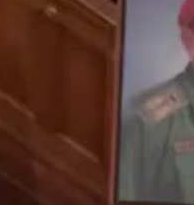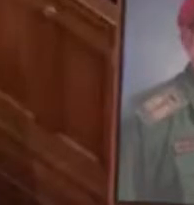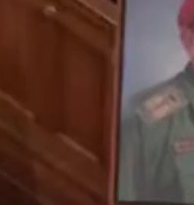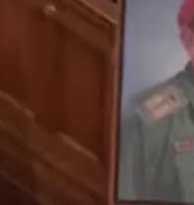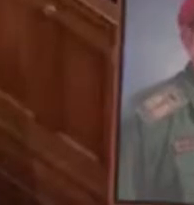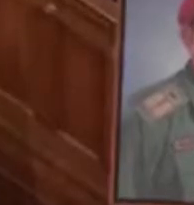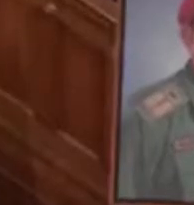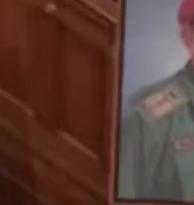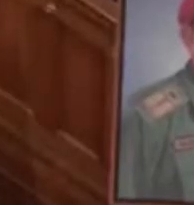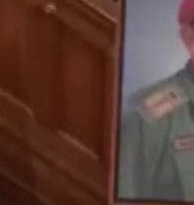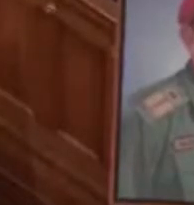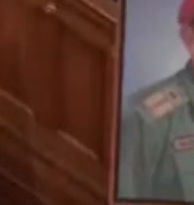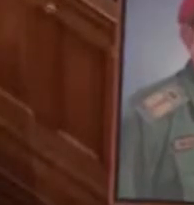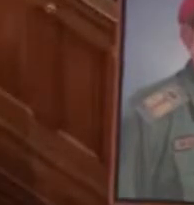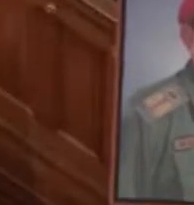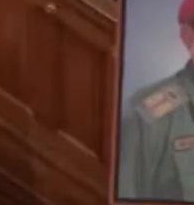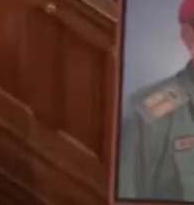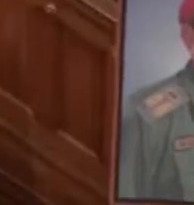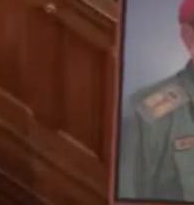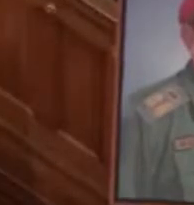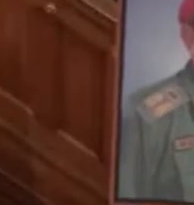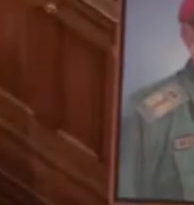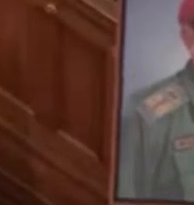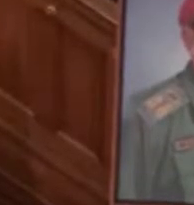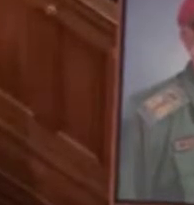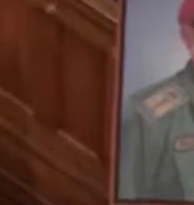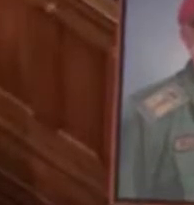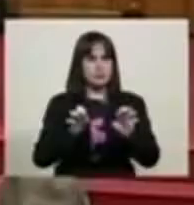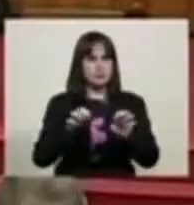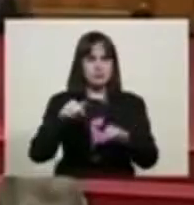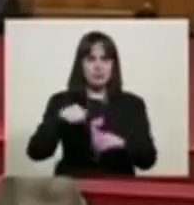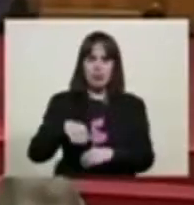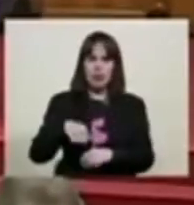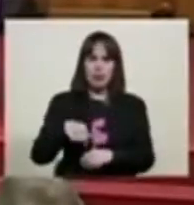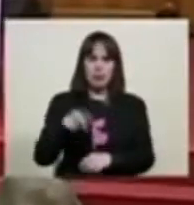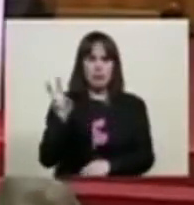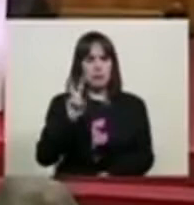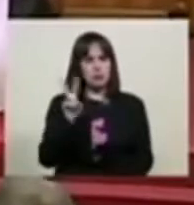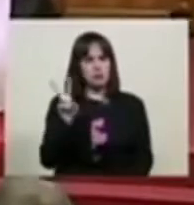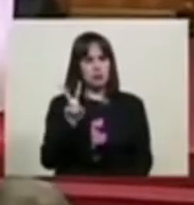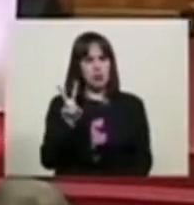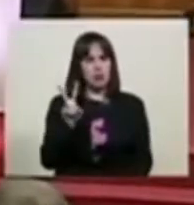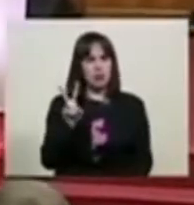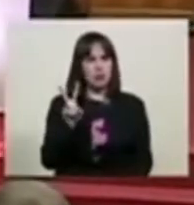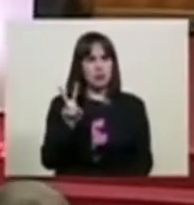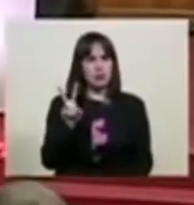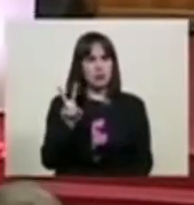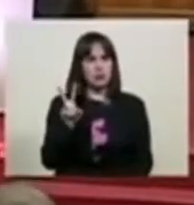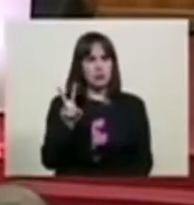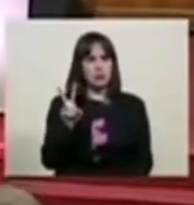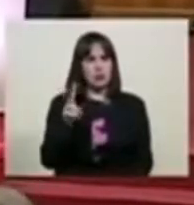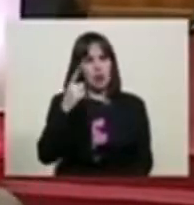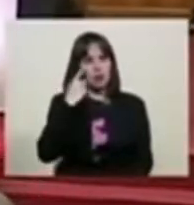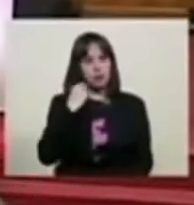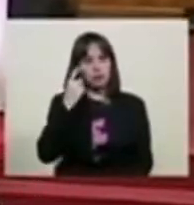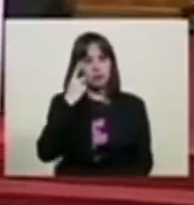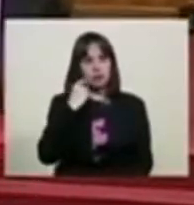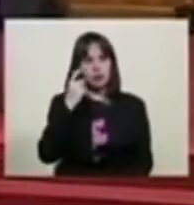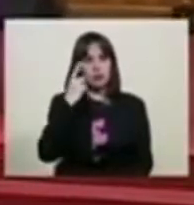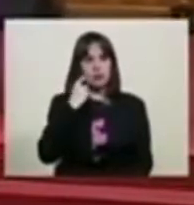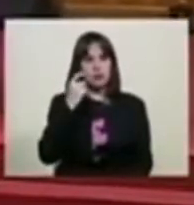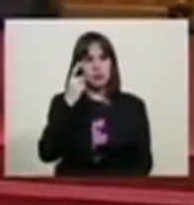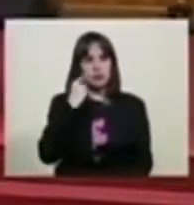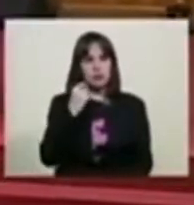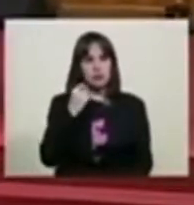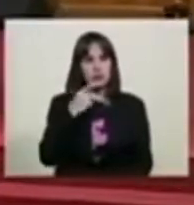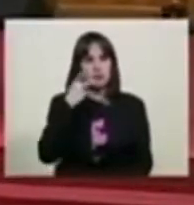que Fernando Cutz, un ancien membre du Conseil de sécurité nationale, a déclaré qu'une invasion militaire multilatérale du Venezuela pourrait